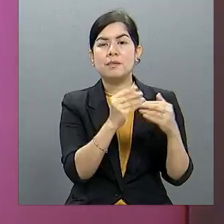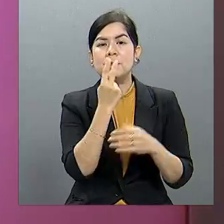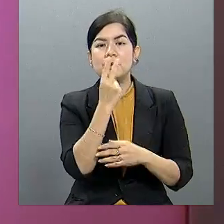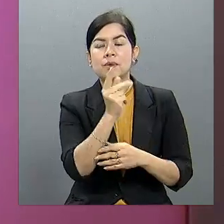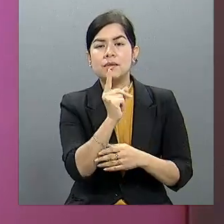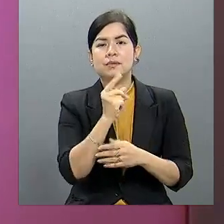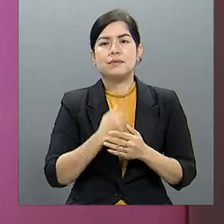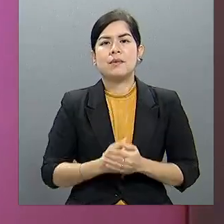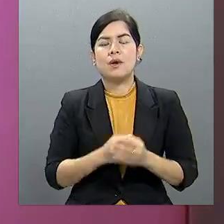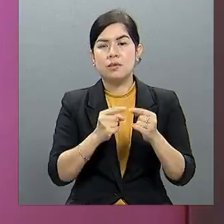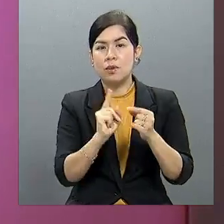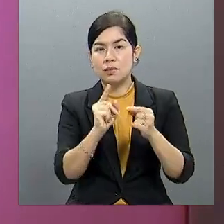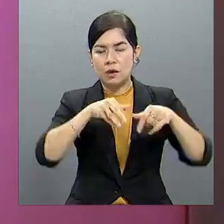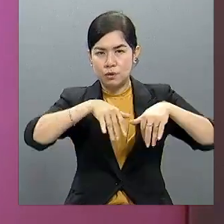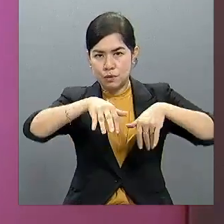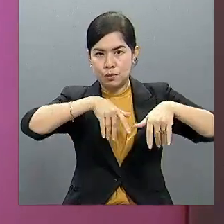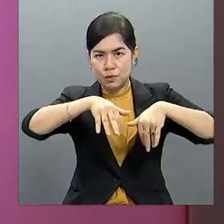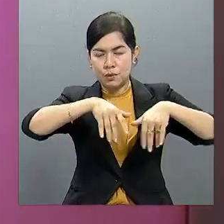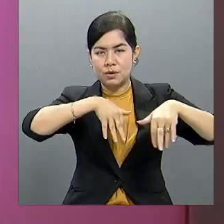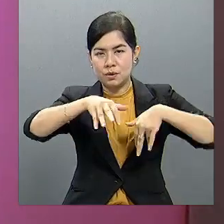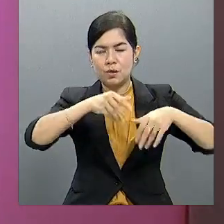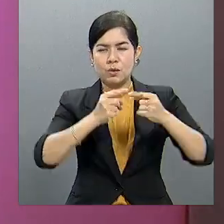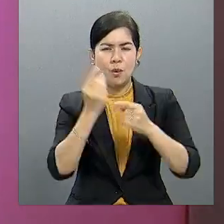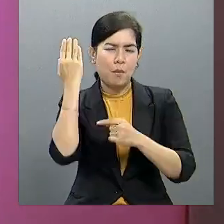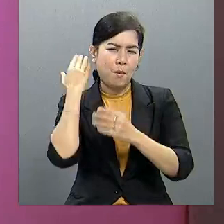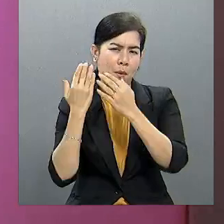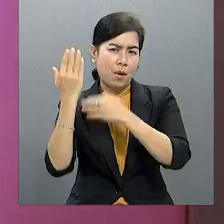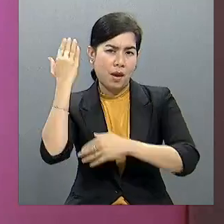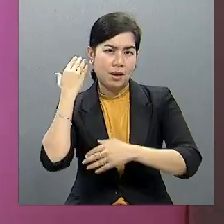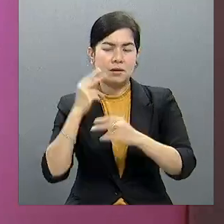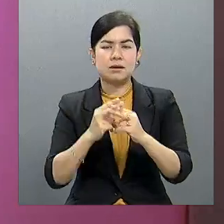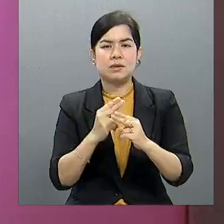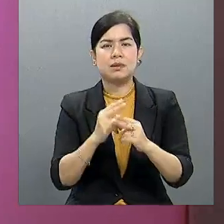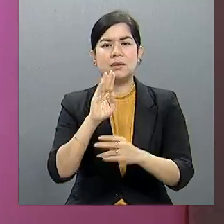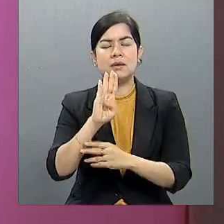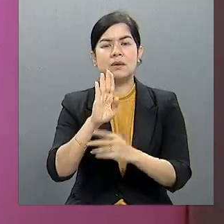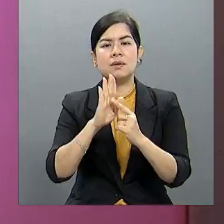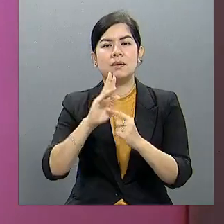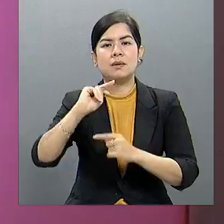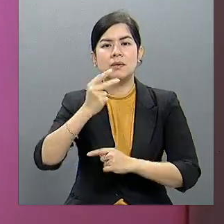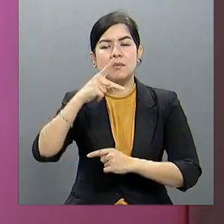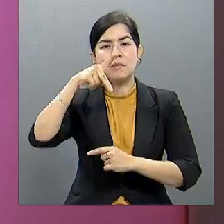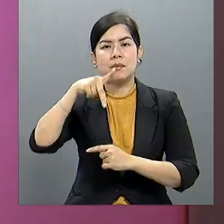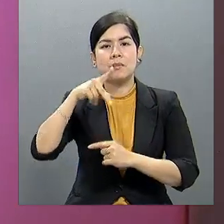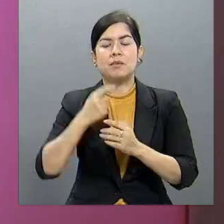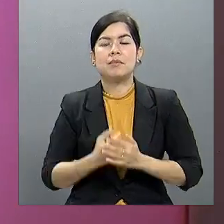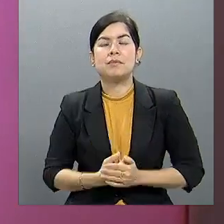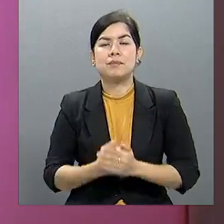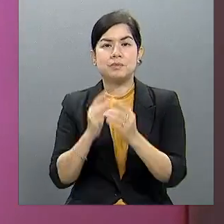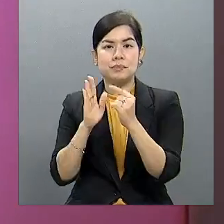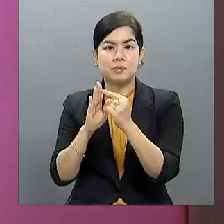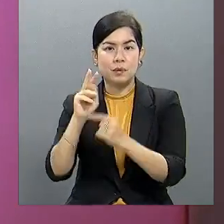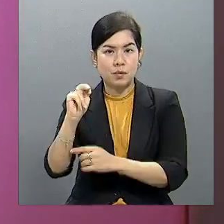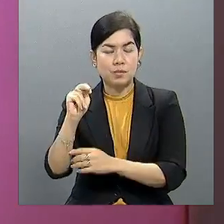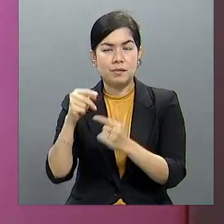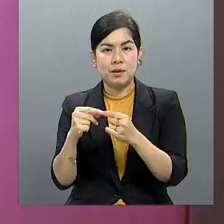ชุมชนเก่าแก่ด้วยหนงนั้ก็คือชุมชนบางลำภูนะครัที่วัี้ครั เรามีมกคุเทศน้อยที่จะเป็ไ้ผ่าหรอเที่ยไป